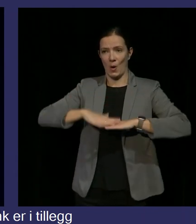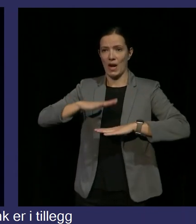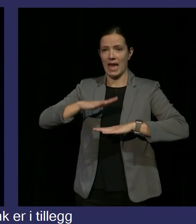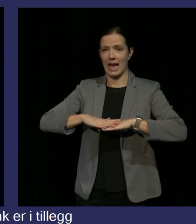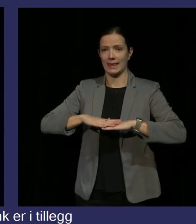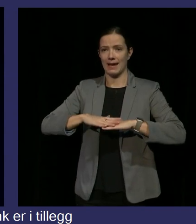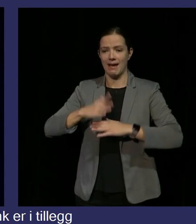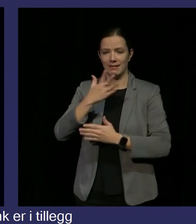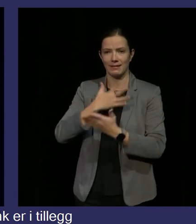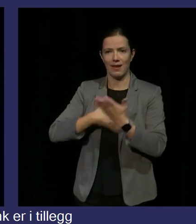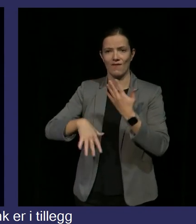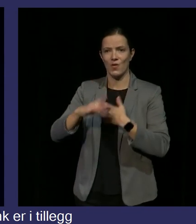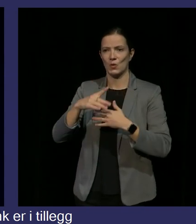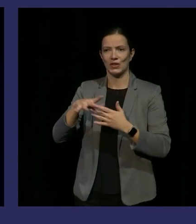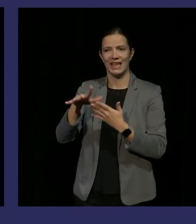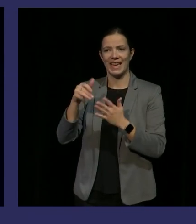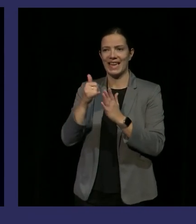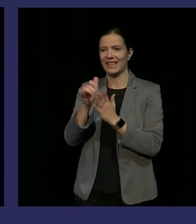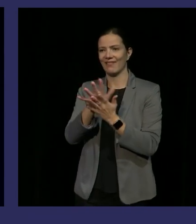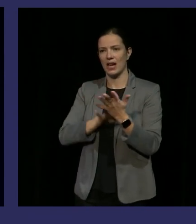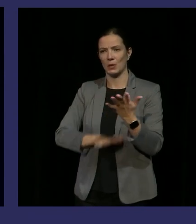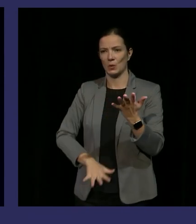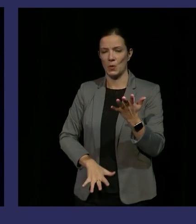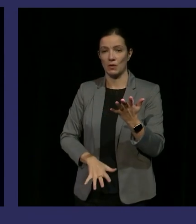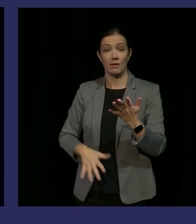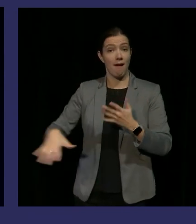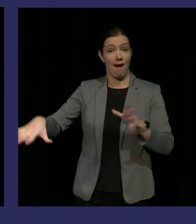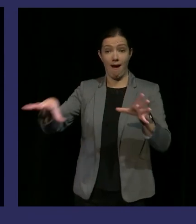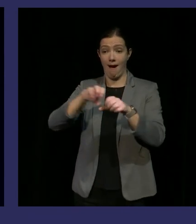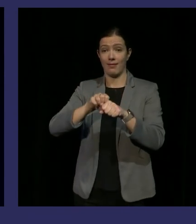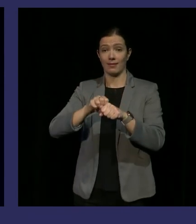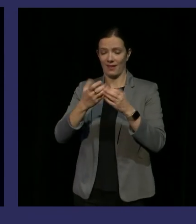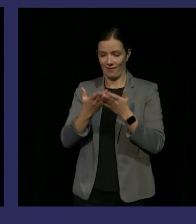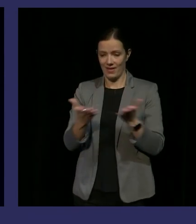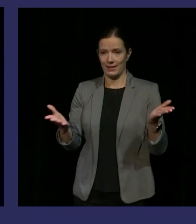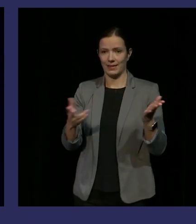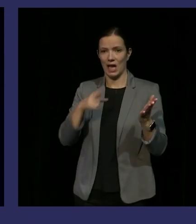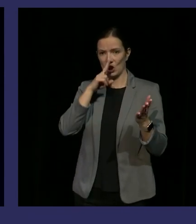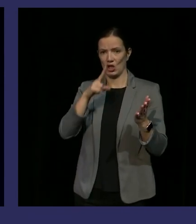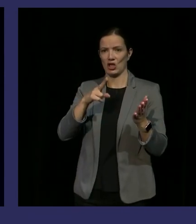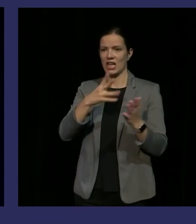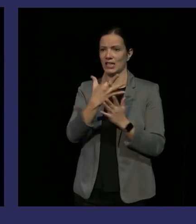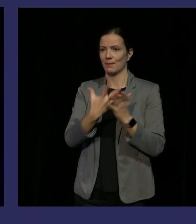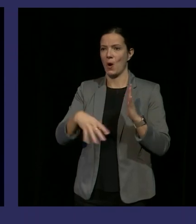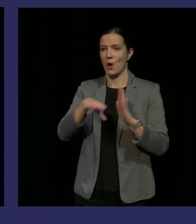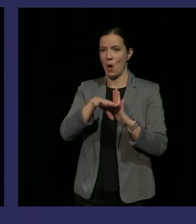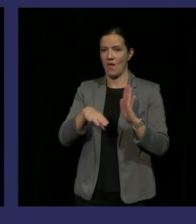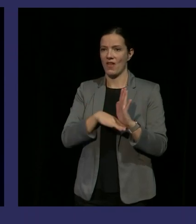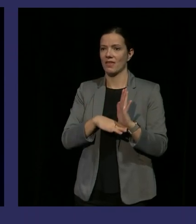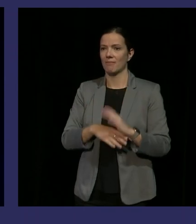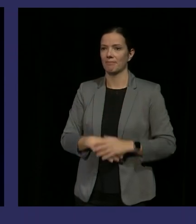grunnleggende samfunnsinfrastruktur. Alt dette viser den nye språkloven.